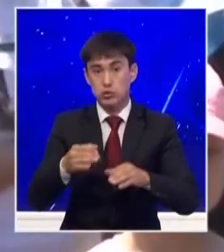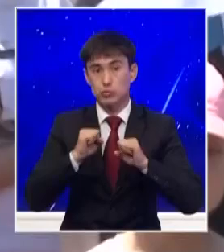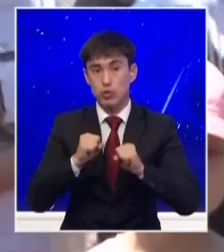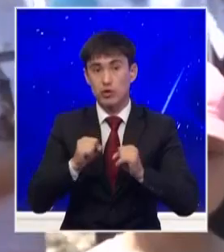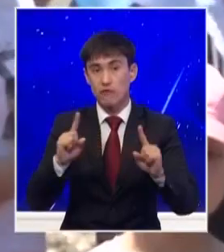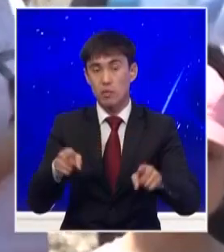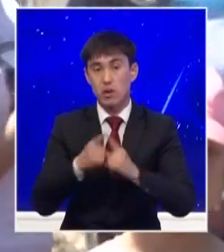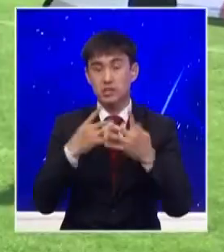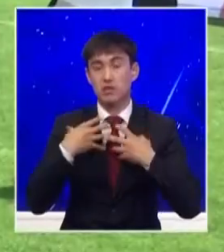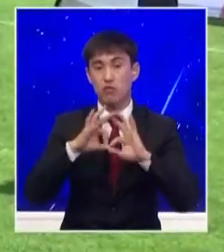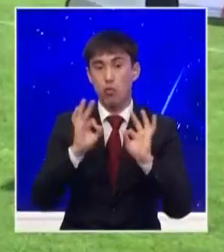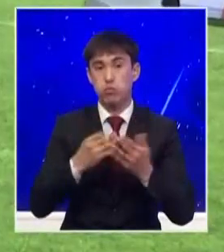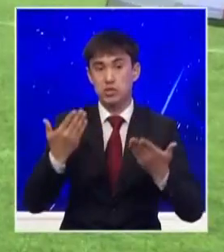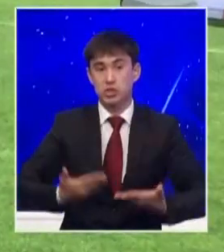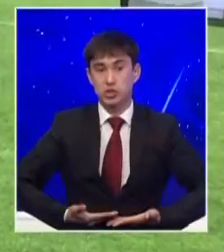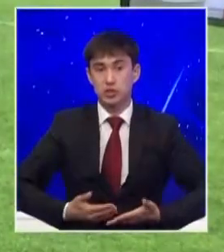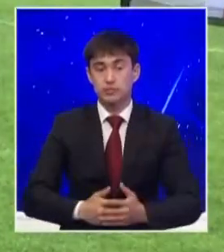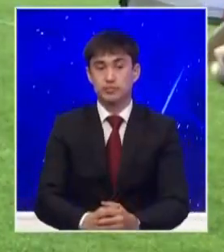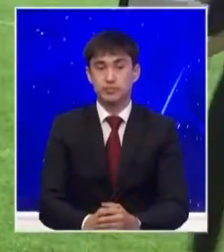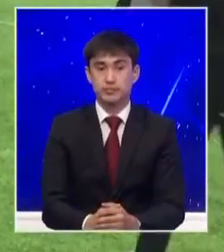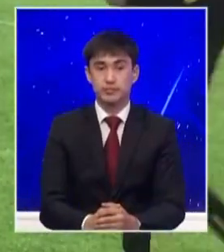и формирование здорового образа жизни.